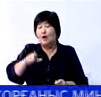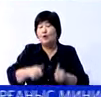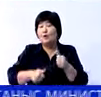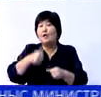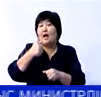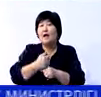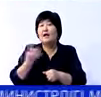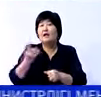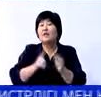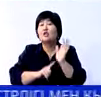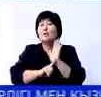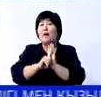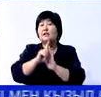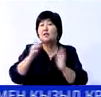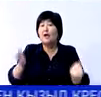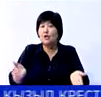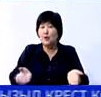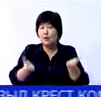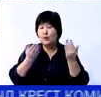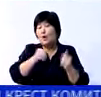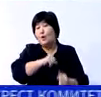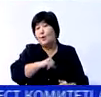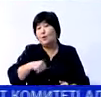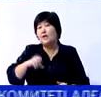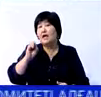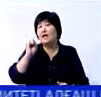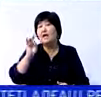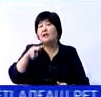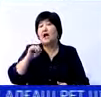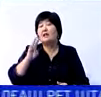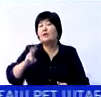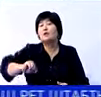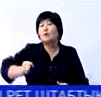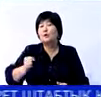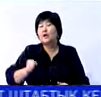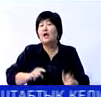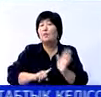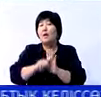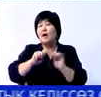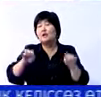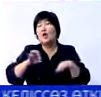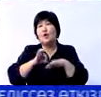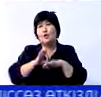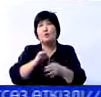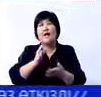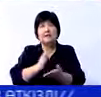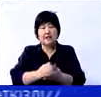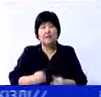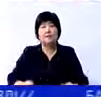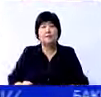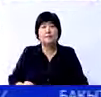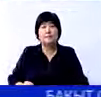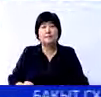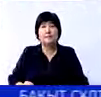рет осы бастаманы көтеріп осы өздерінің Ерланның достары бастама көтеріп ұйымдастырды.